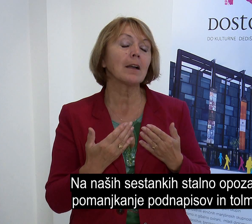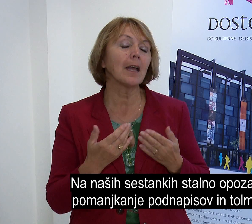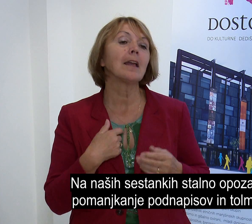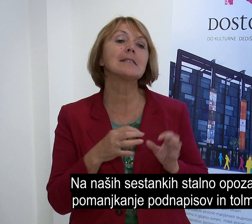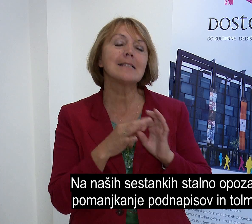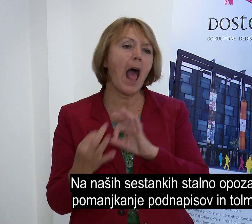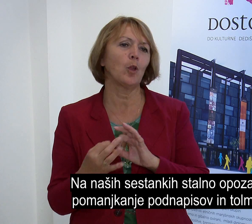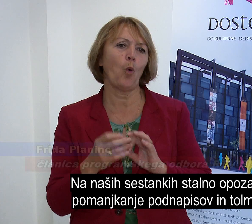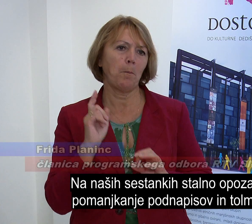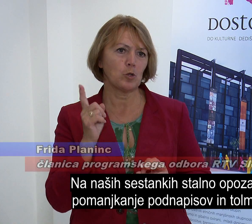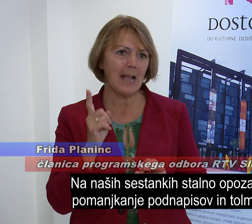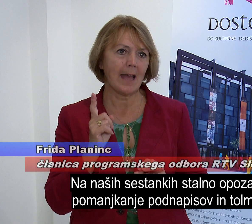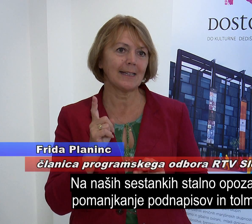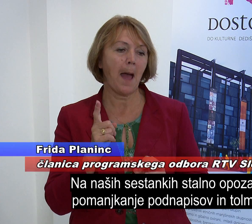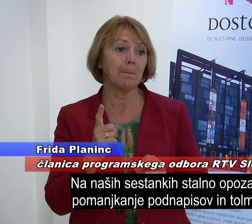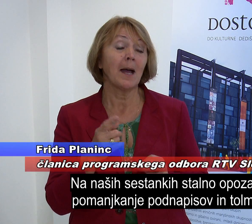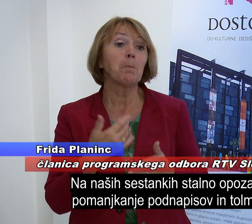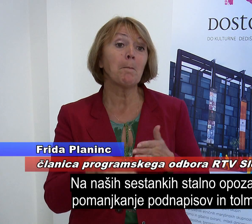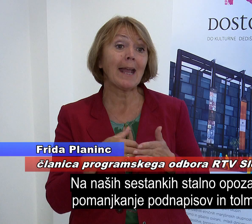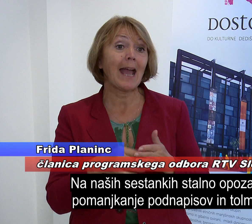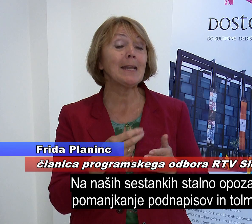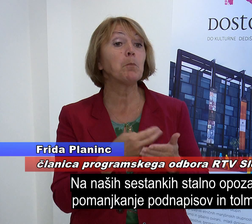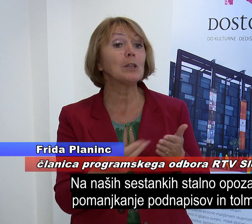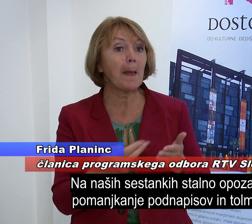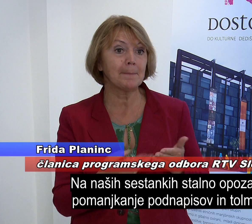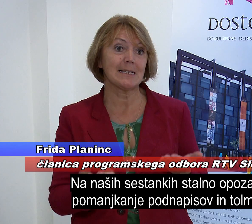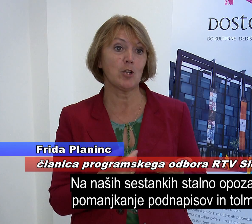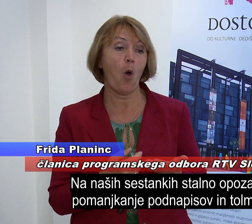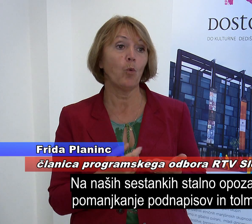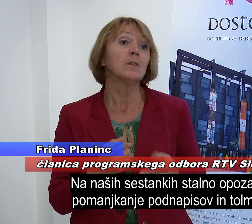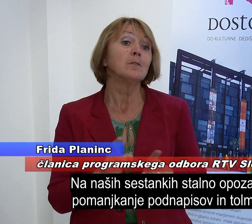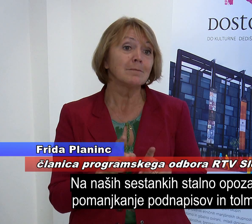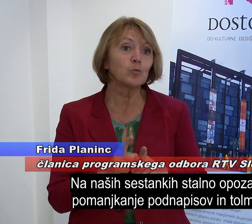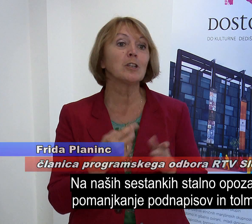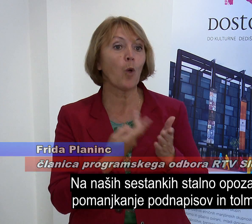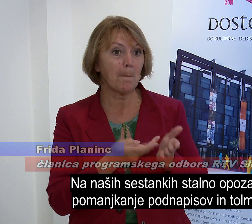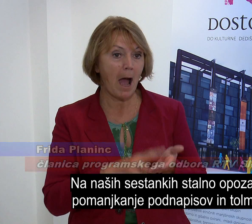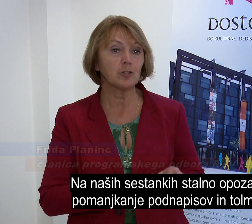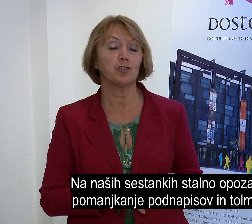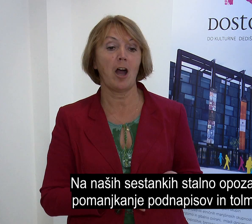Imamo seveda najprej se za